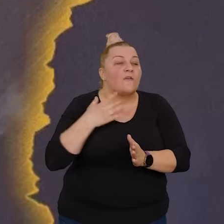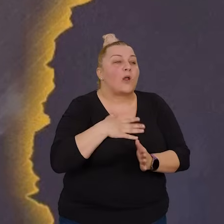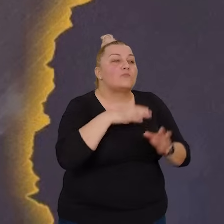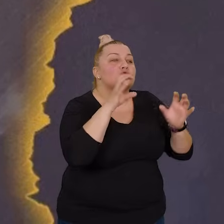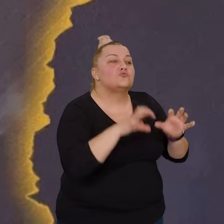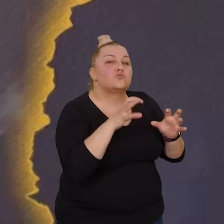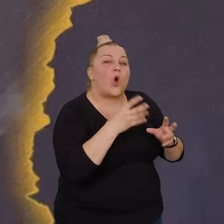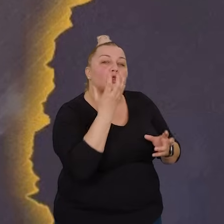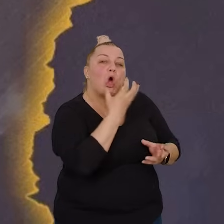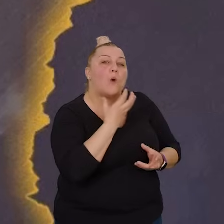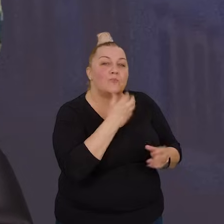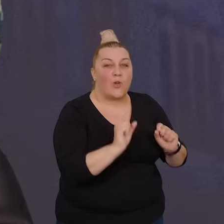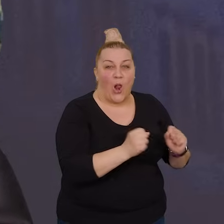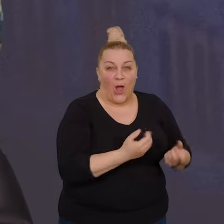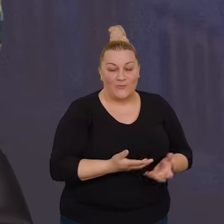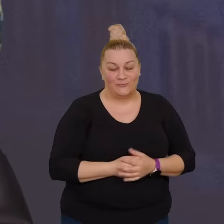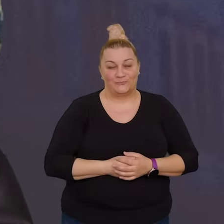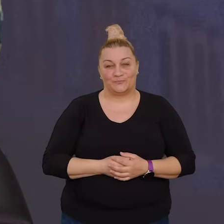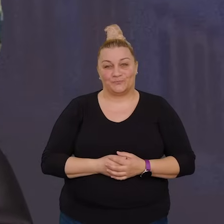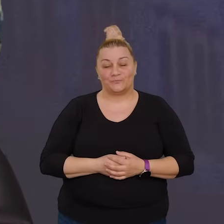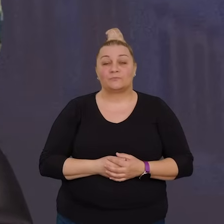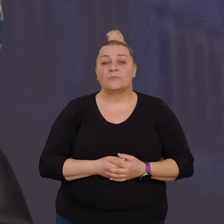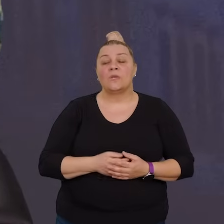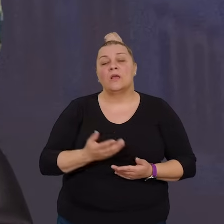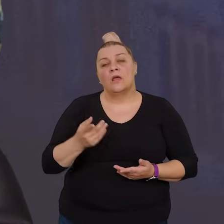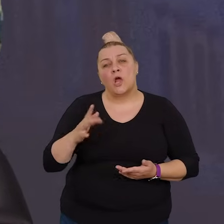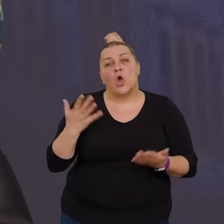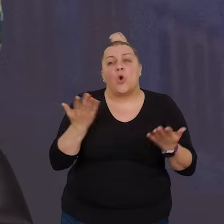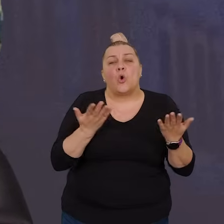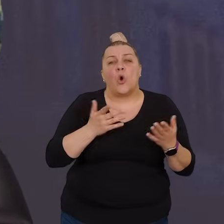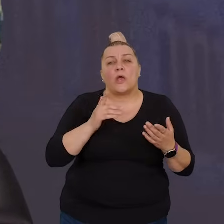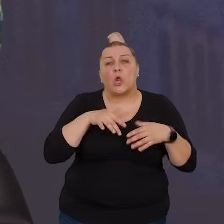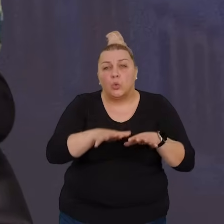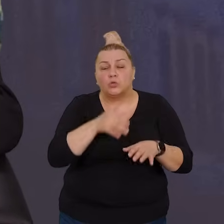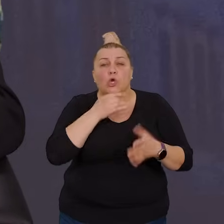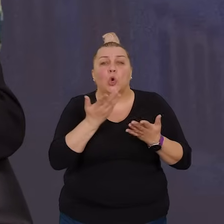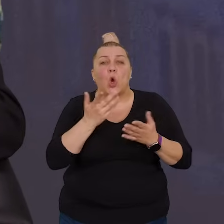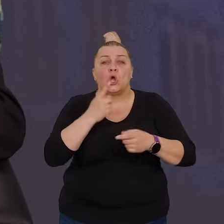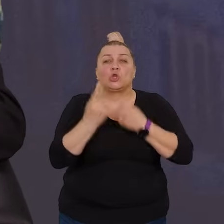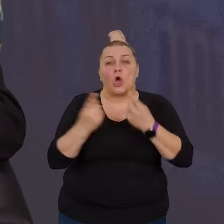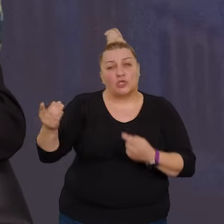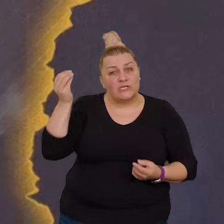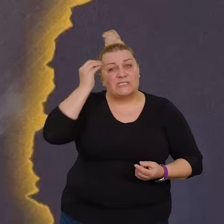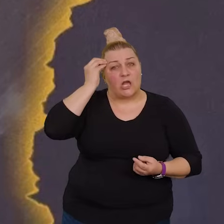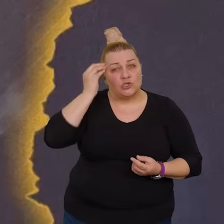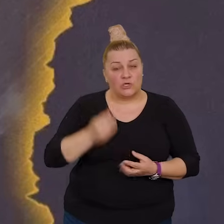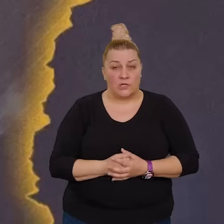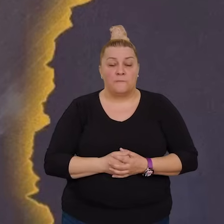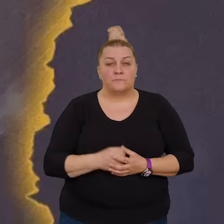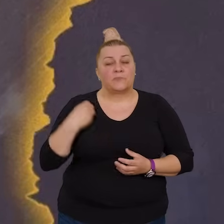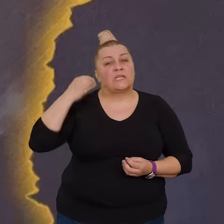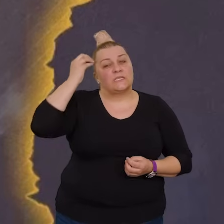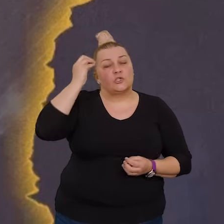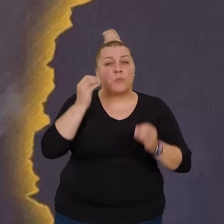otišao. Spomenuli ste ljude, koji se ljudi sjećate događaja onako na prvu? Pa recimo, sjećam se Ive Bučevića.